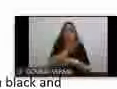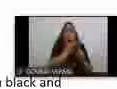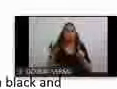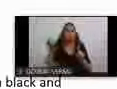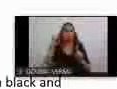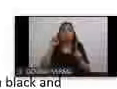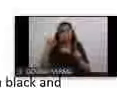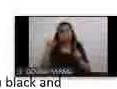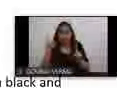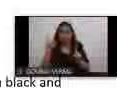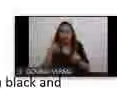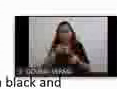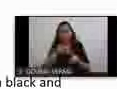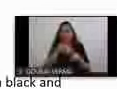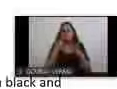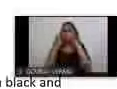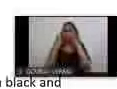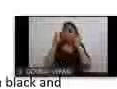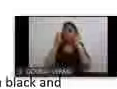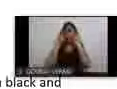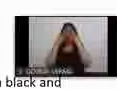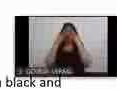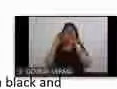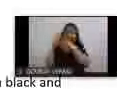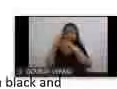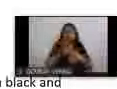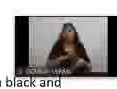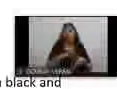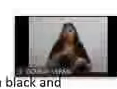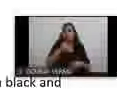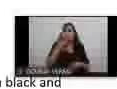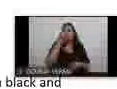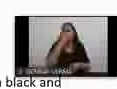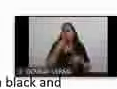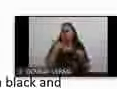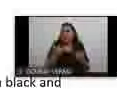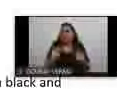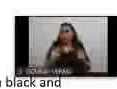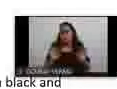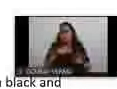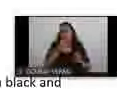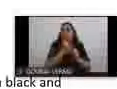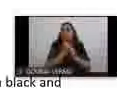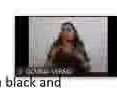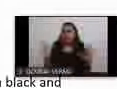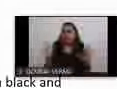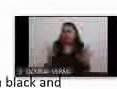विजुअल माइलस्टोन फॉर ए चाइल्ड व्हिच हु डजंट हैव अ विजन प्रॉब्लम.